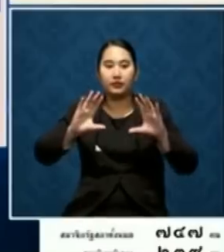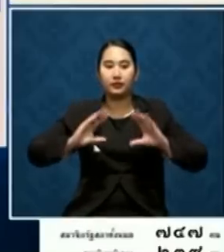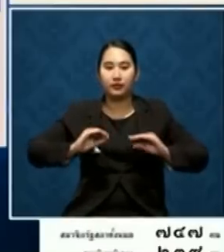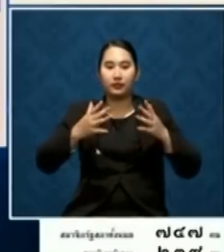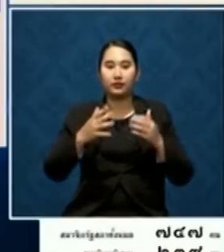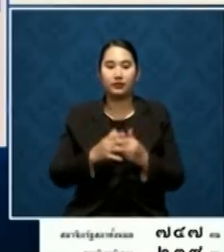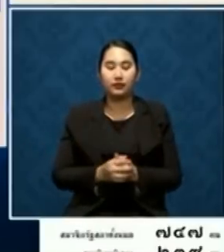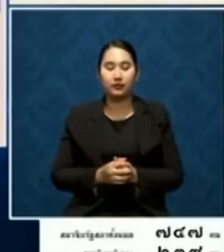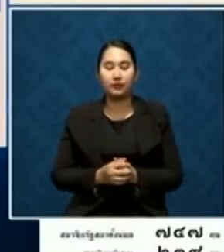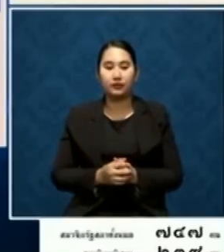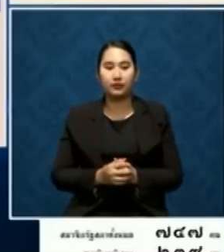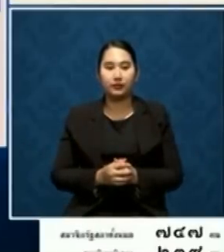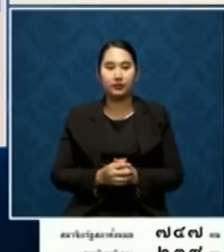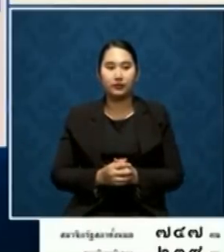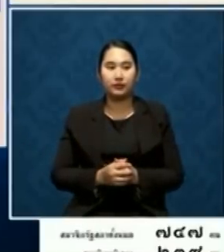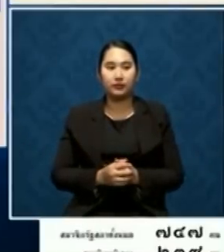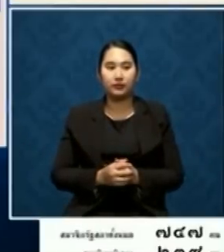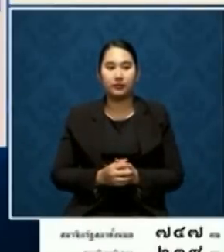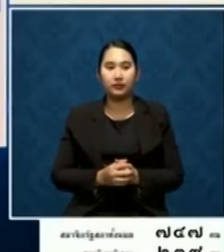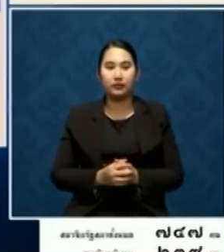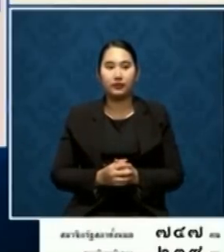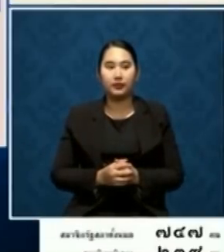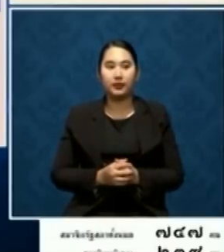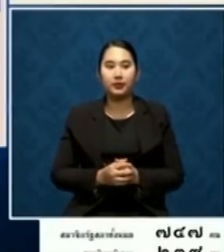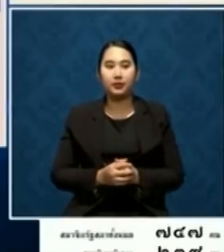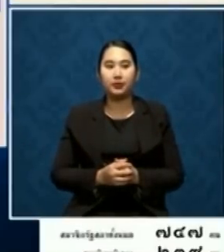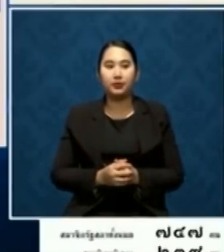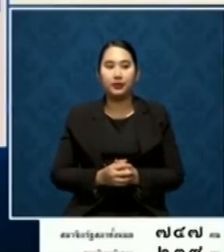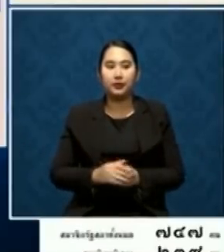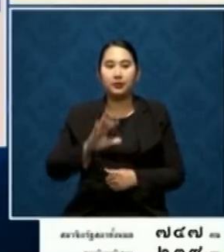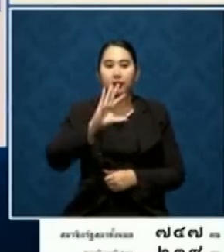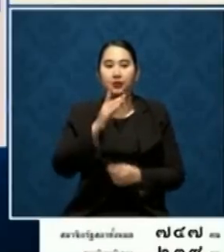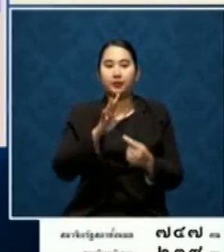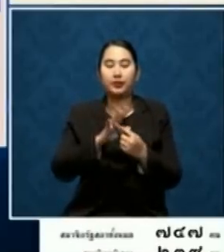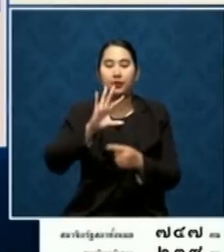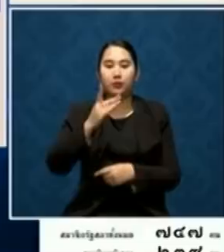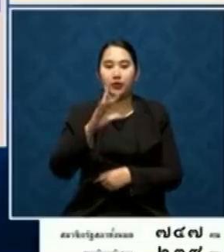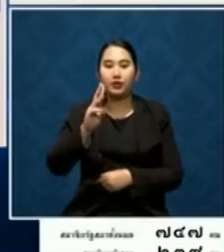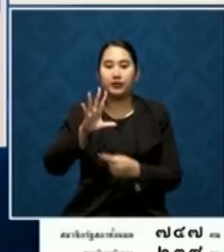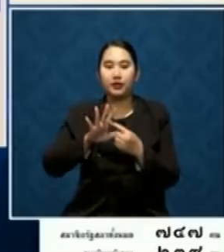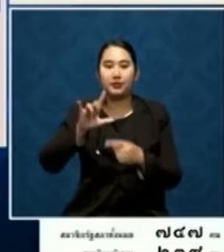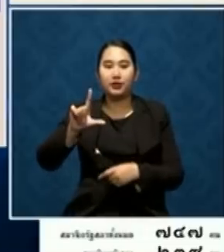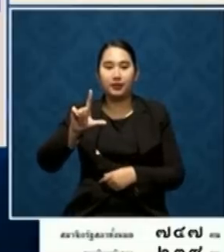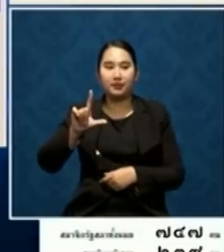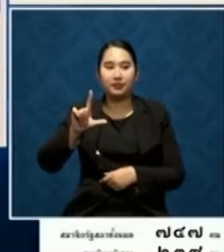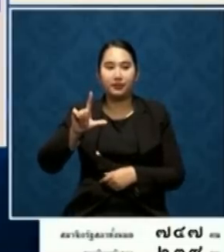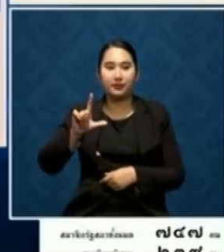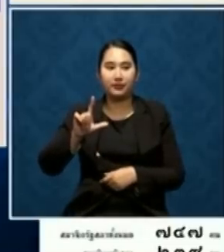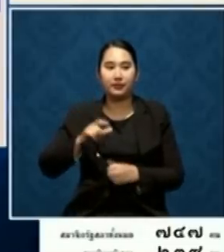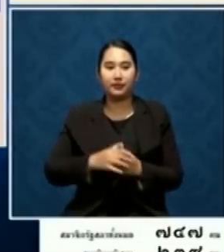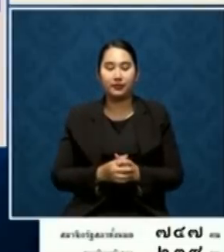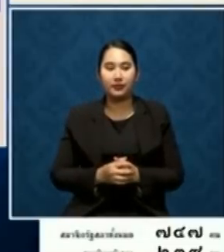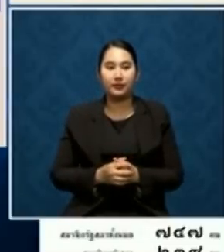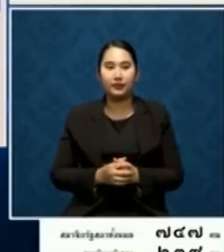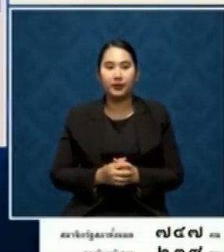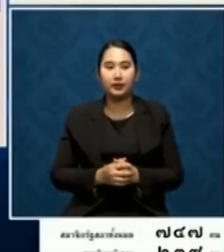40นิด ๆ เพื่อความมั่นใจด้วยว่าจะไม่มีส.ส.แตกแถวนะดังนั้นเนี่ยกระบวนการในการโหวตเนี่ยณตอนนี้100กับ8คนที่โห